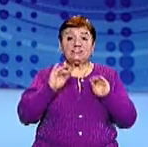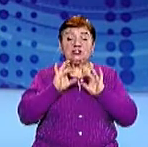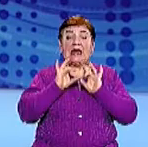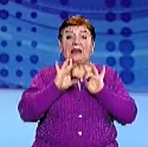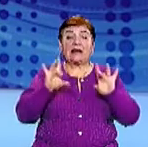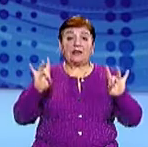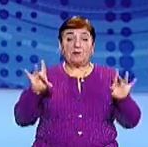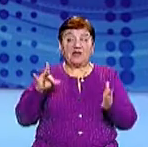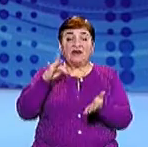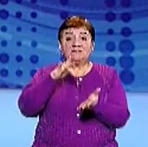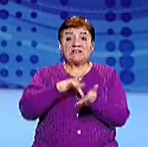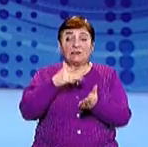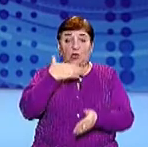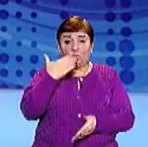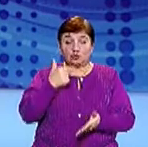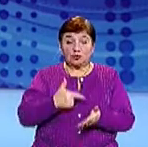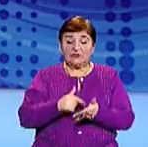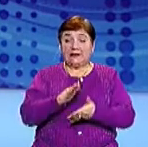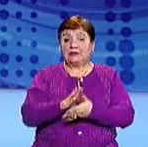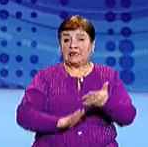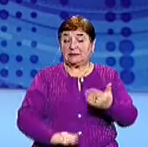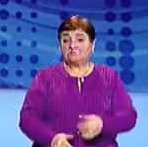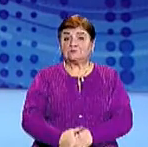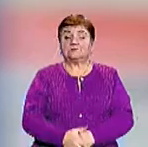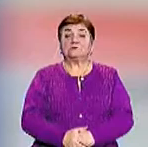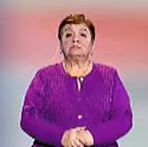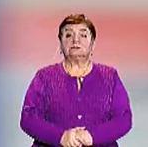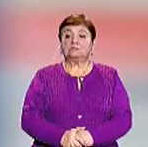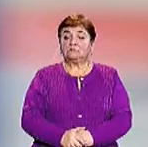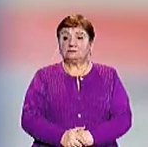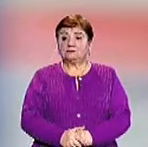реклами в центрі Ужгорода. Деталі в сюжеті Андрія Андрусяка.